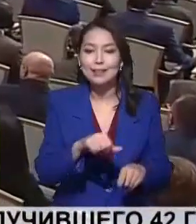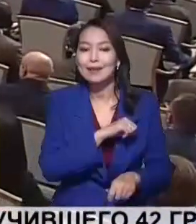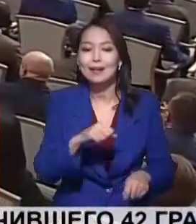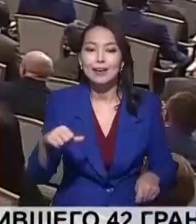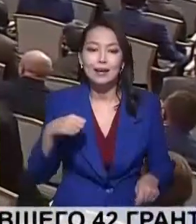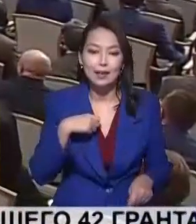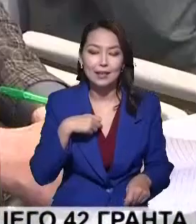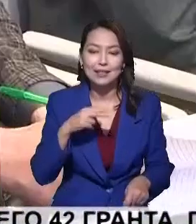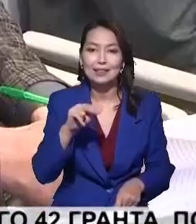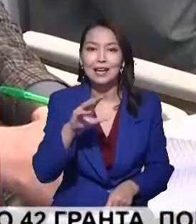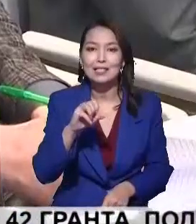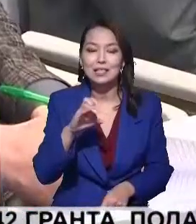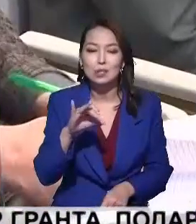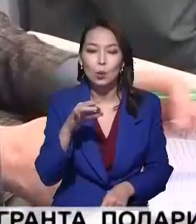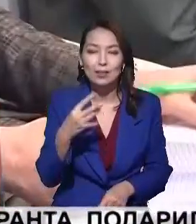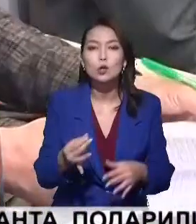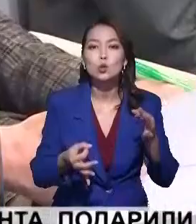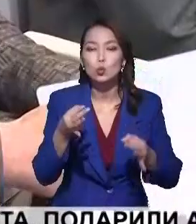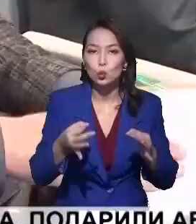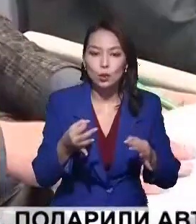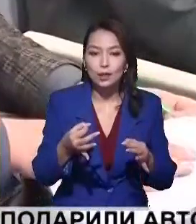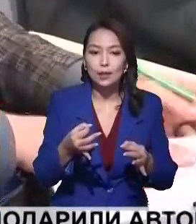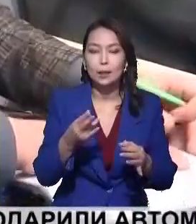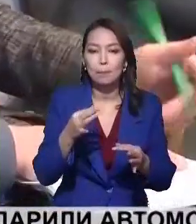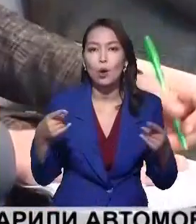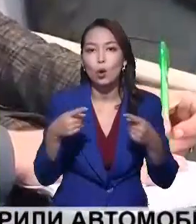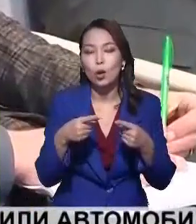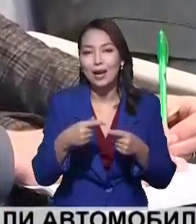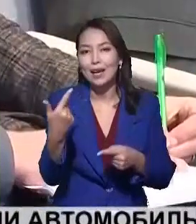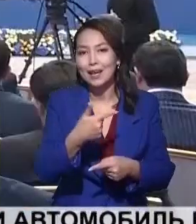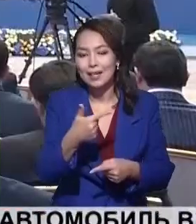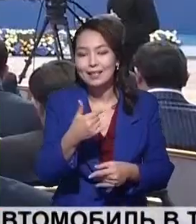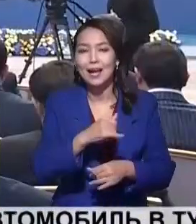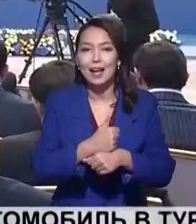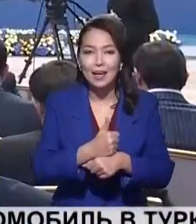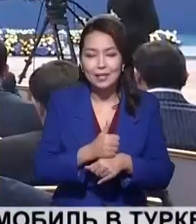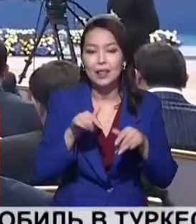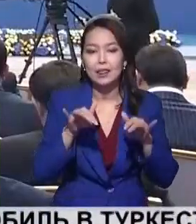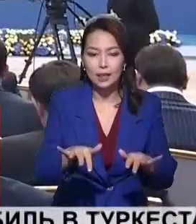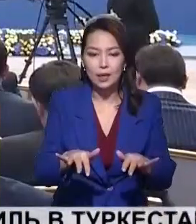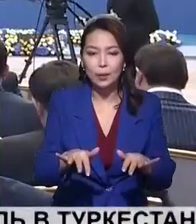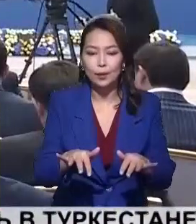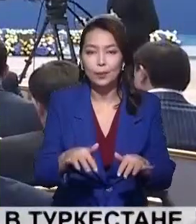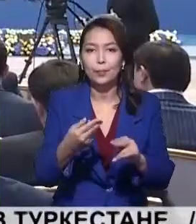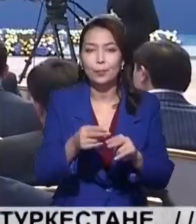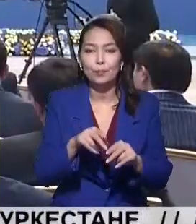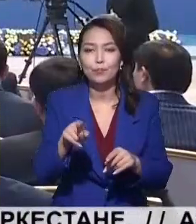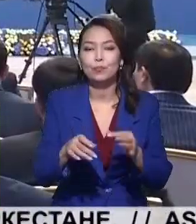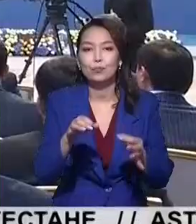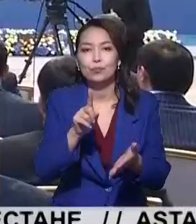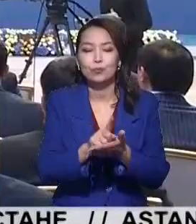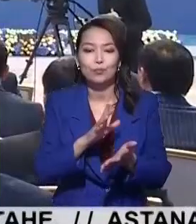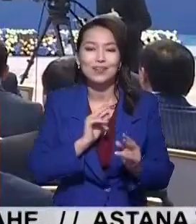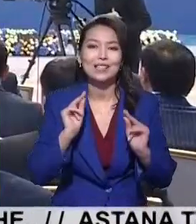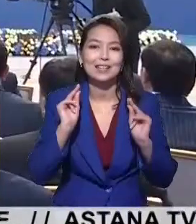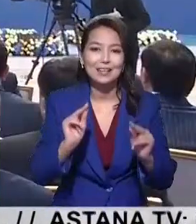самостоятельных кассационных судов по уголовным, гражданским и административным делам. Новые суды должны начать свою